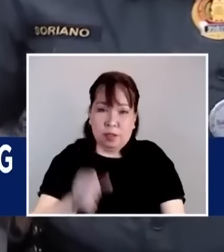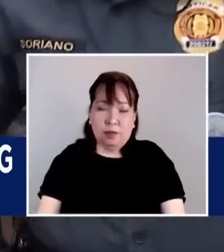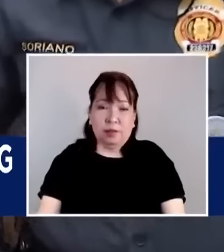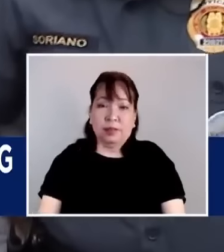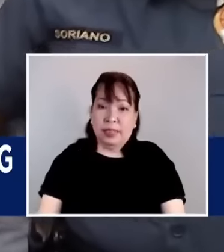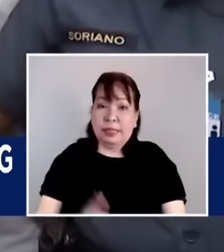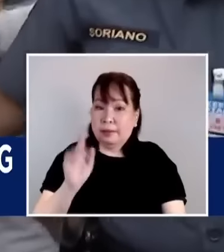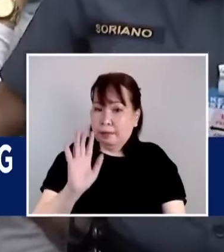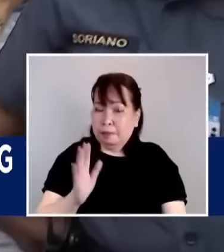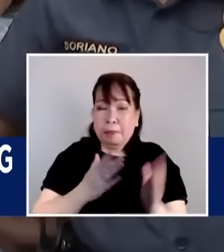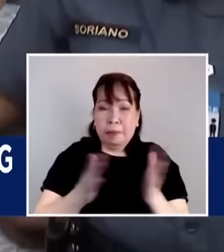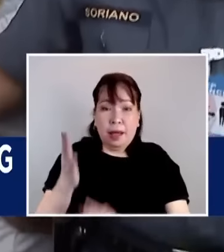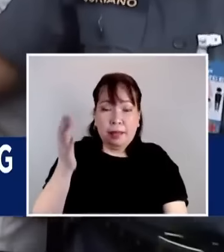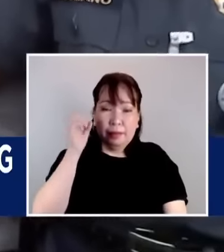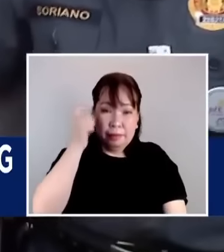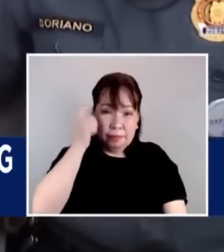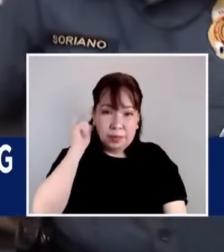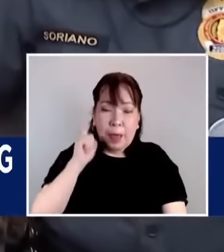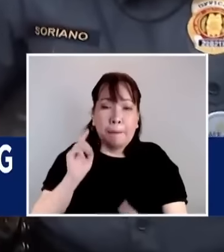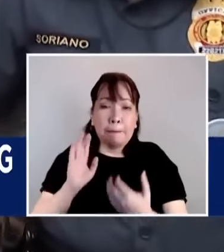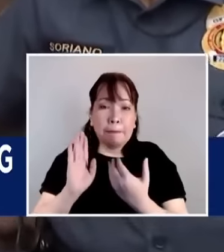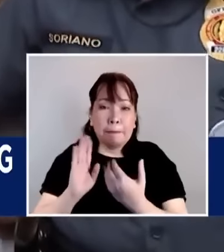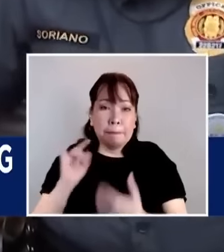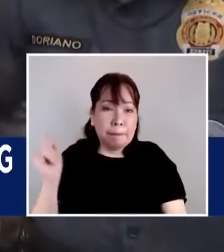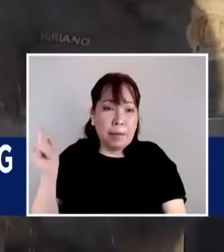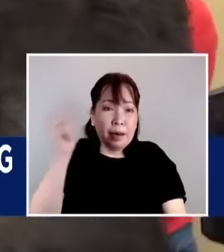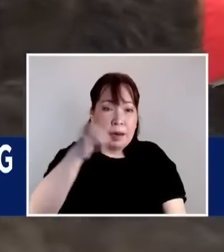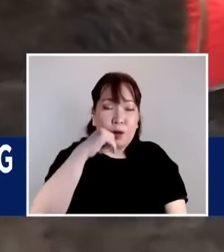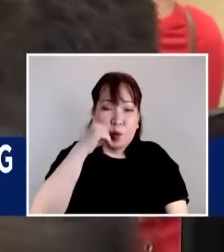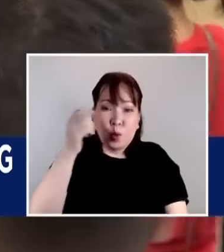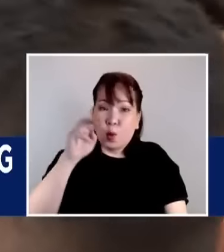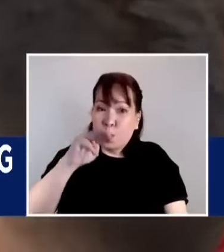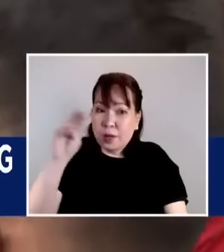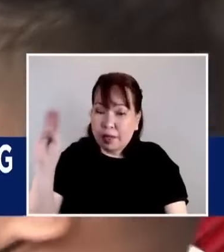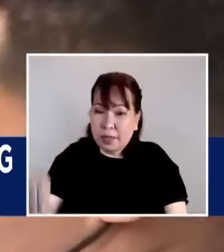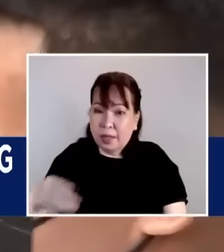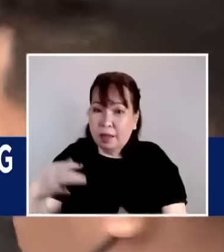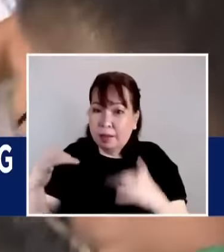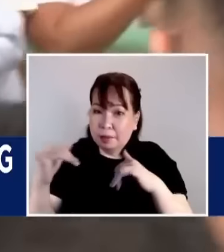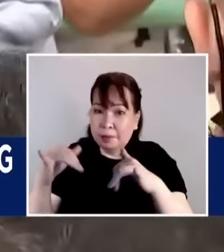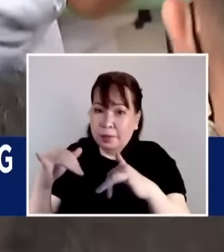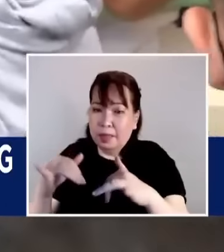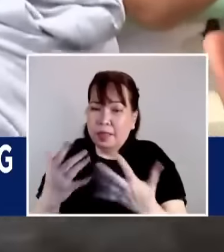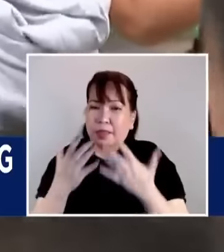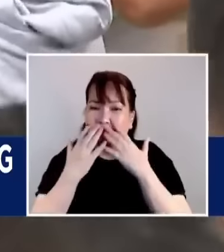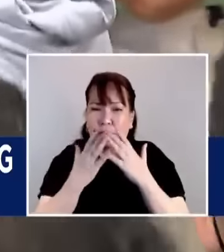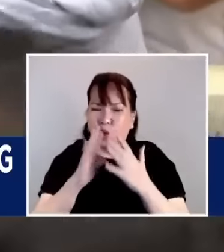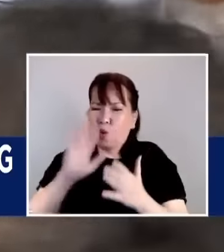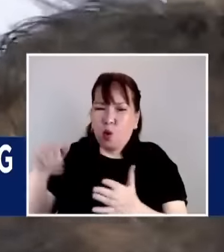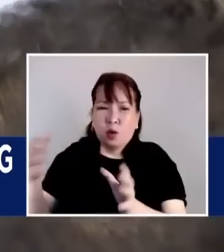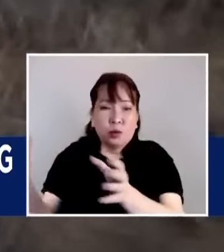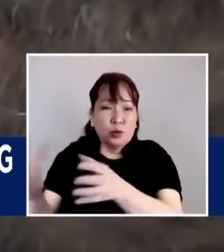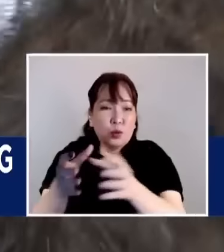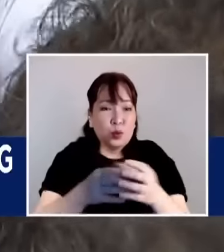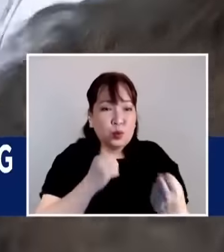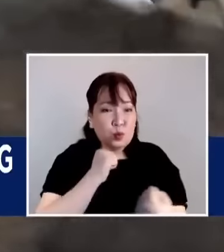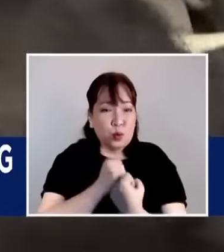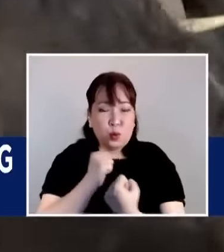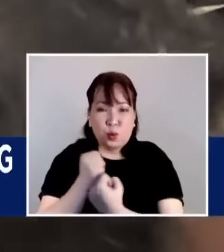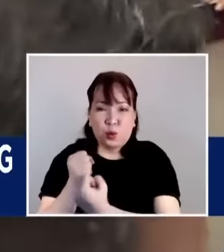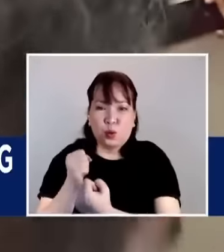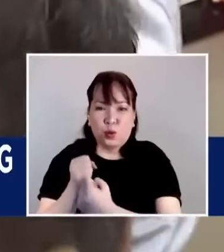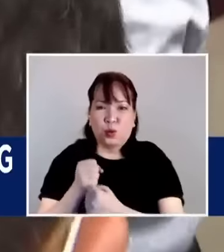ni Mayor Sara na bumalik sa Maynila bukas para makipagpulong at magpasalamat sa mga kalyadong grupo na tumulong sa